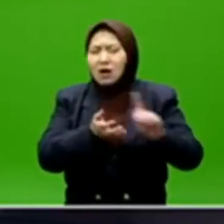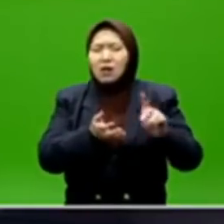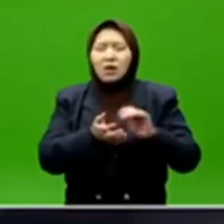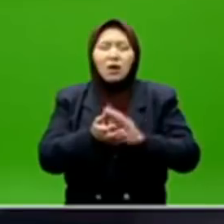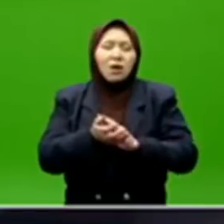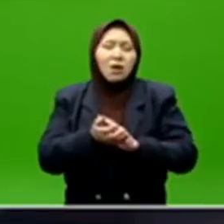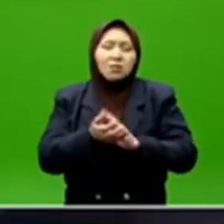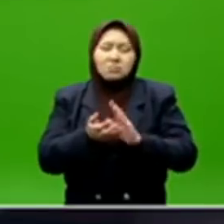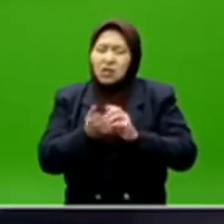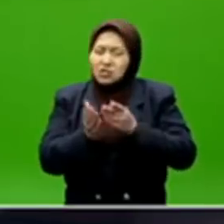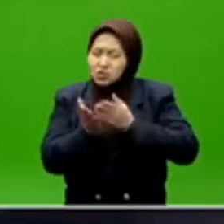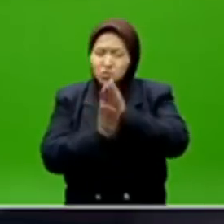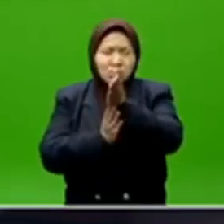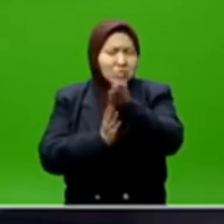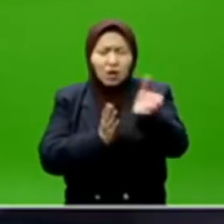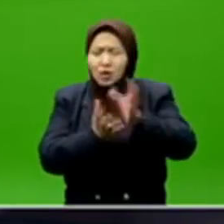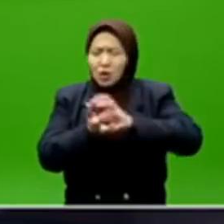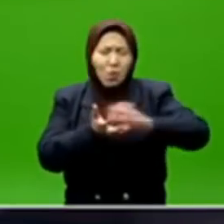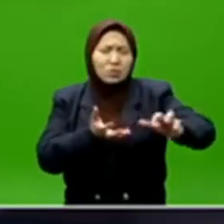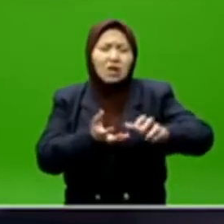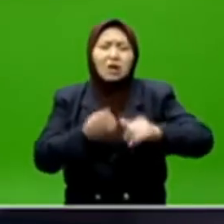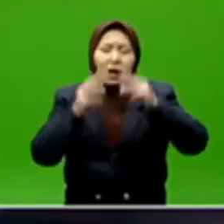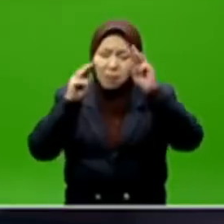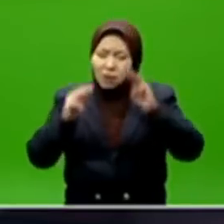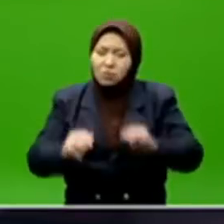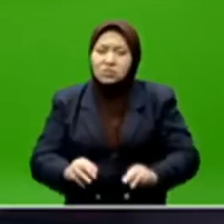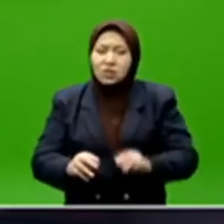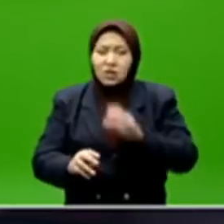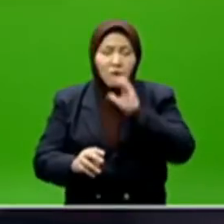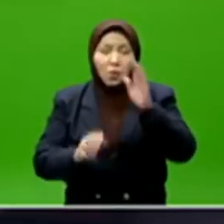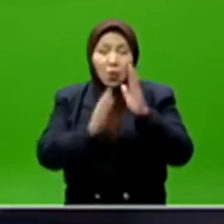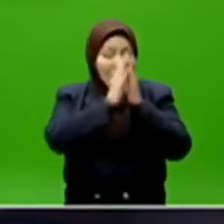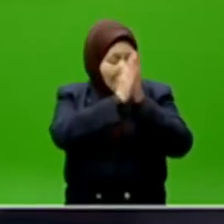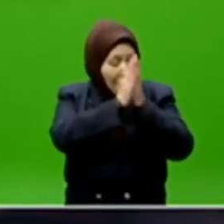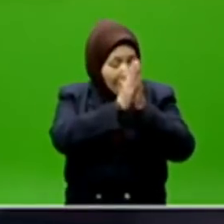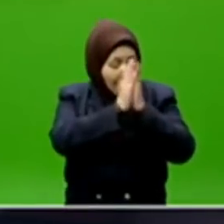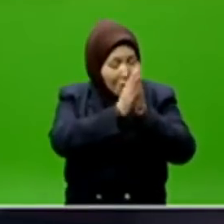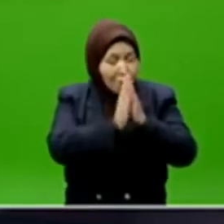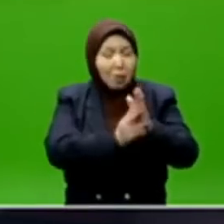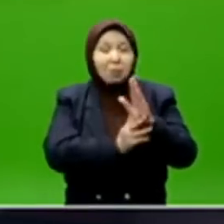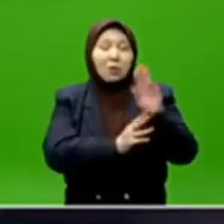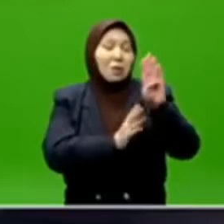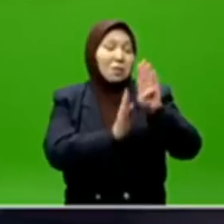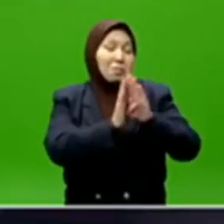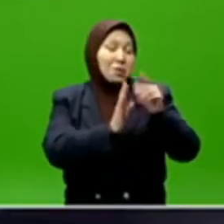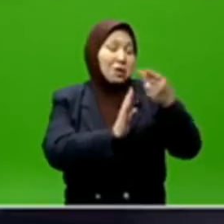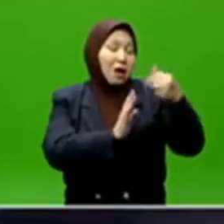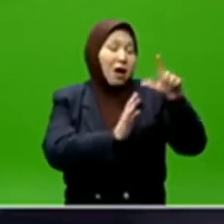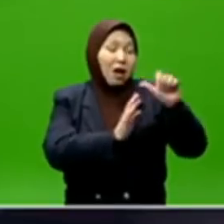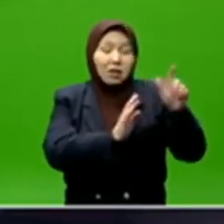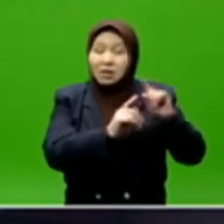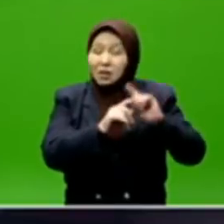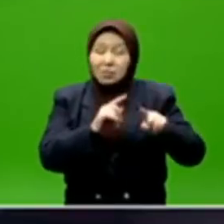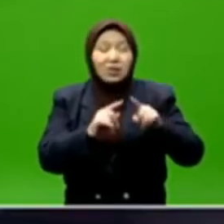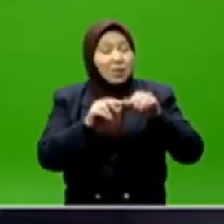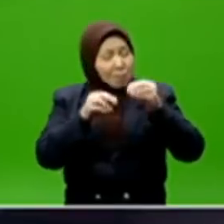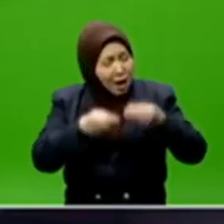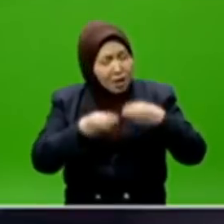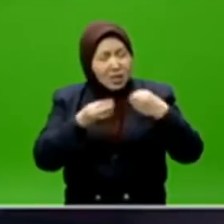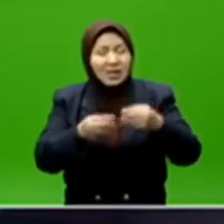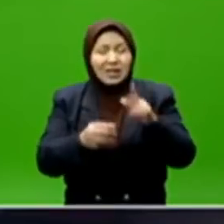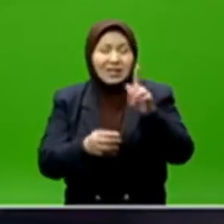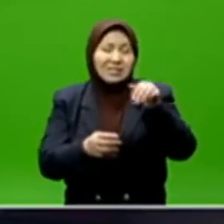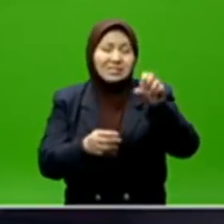Bila dah sesat, dia merosakkan manusia. Dia bukan sekadar sembah berhala kemudian dia tidak merosakkan manusia. Dia memberi kesan, memberi